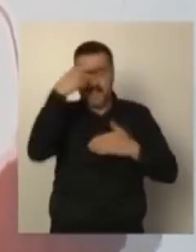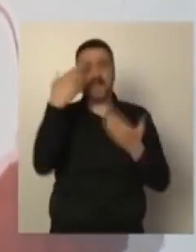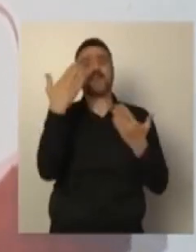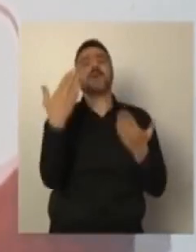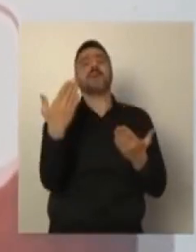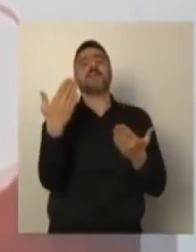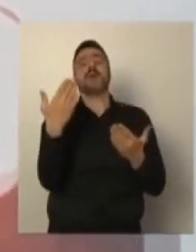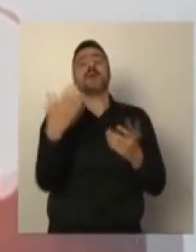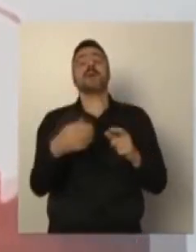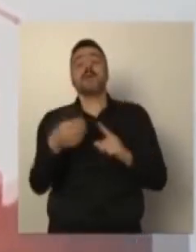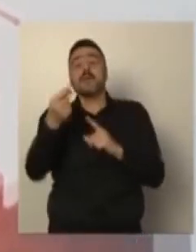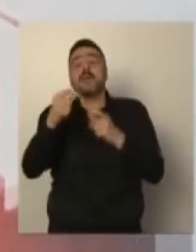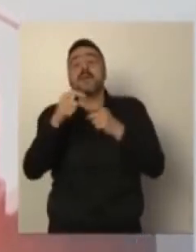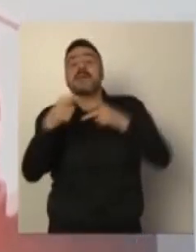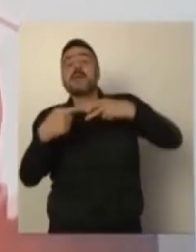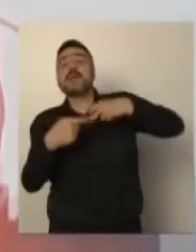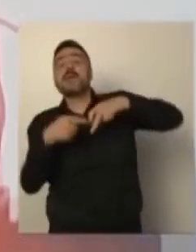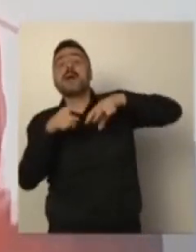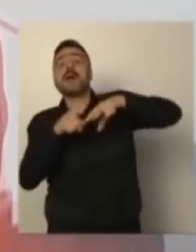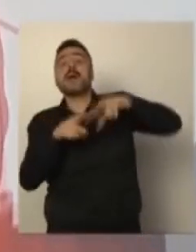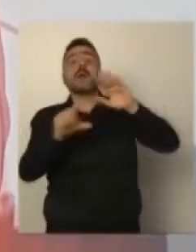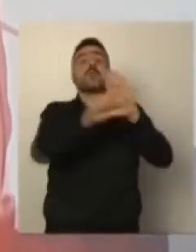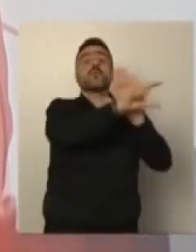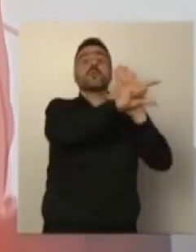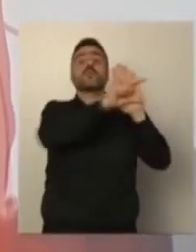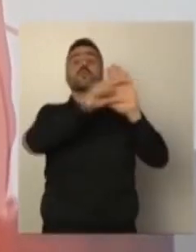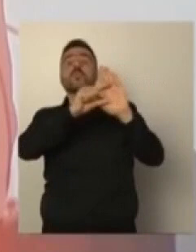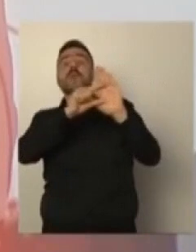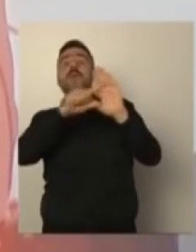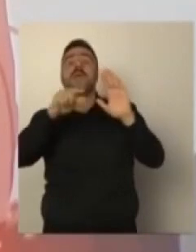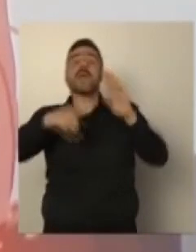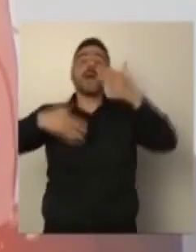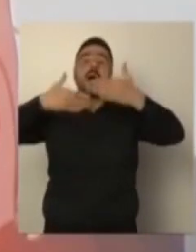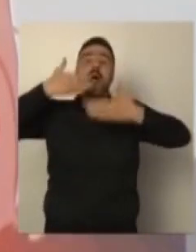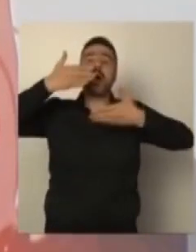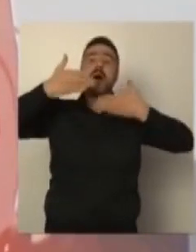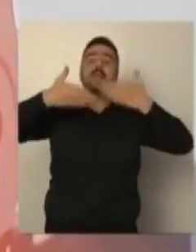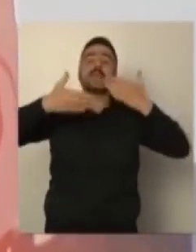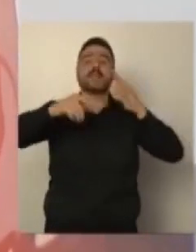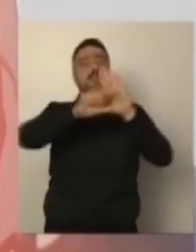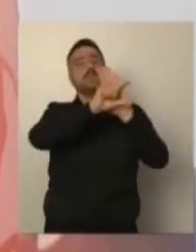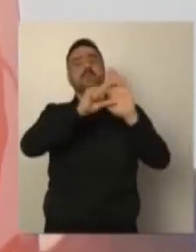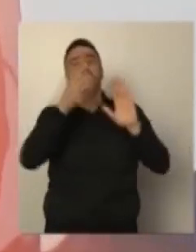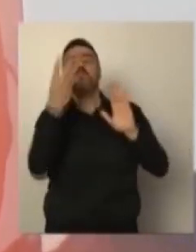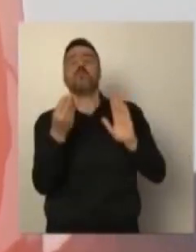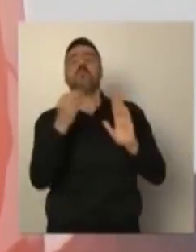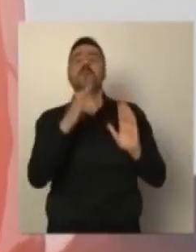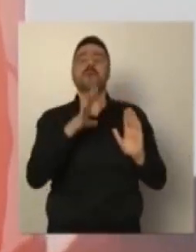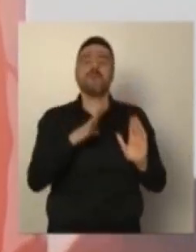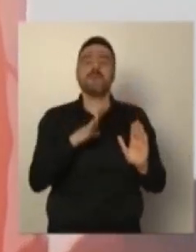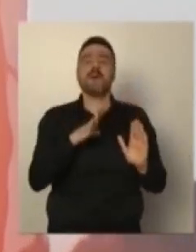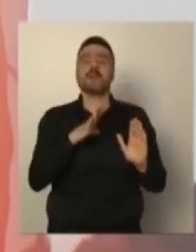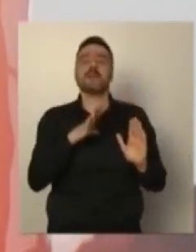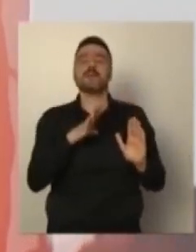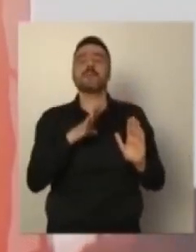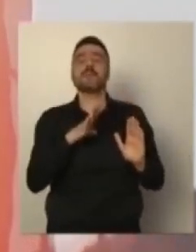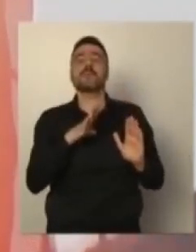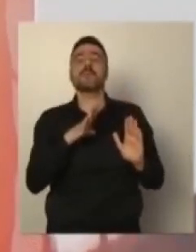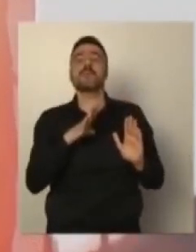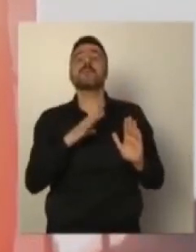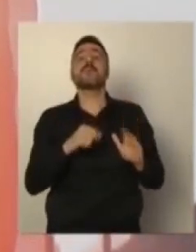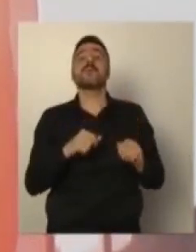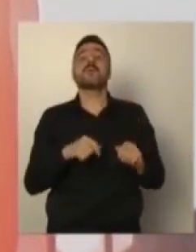İsra suresi bu hadisenin anlatıldığı bir sure. Dolayısıyla